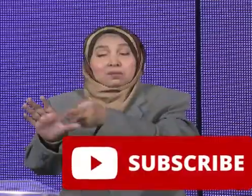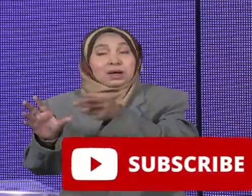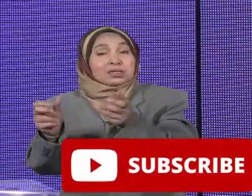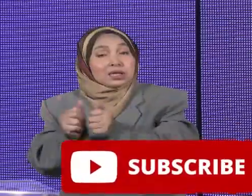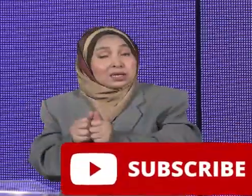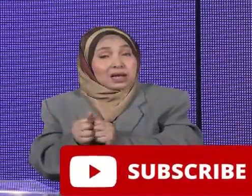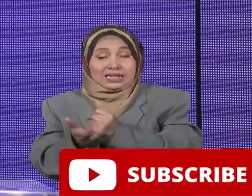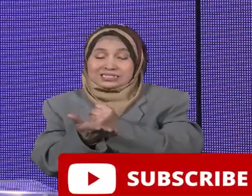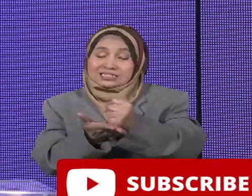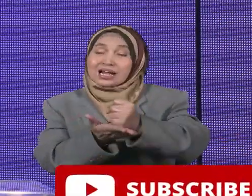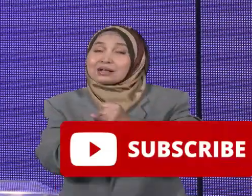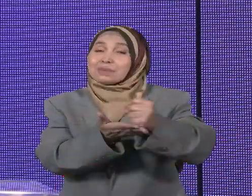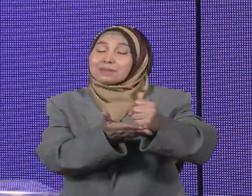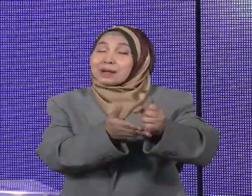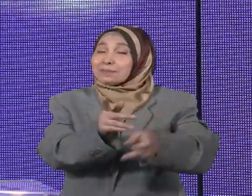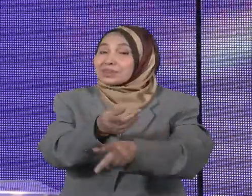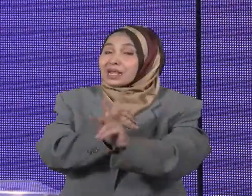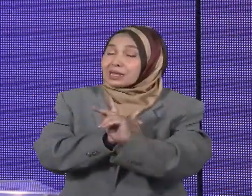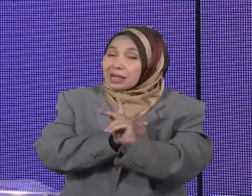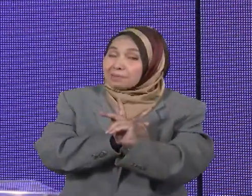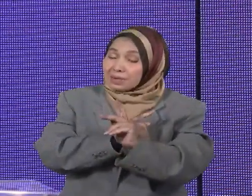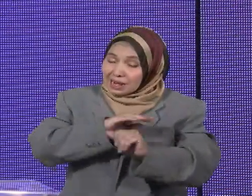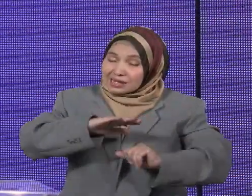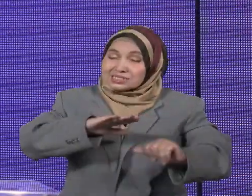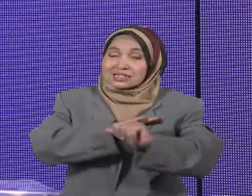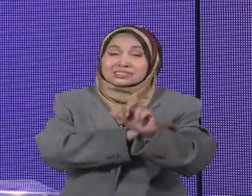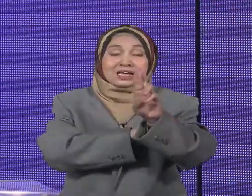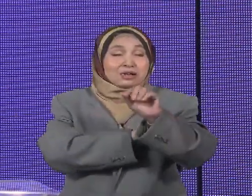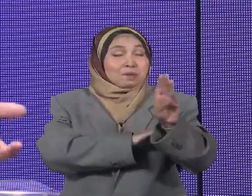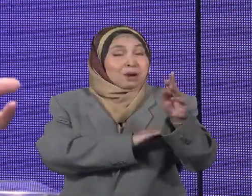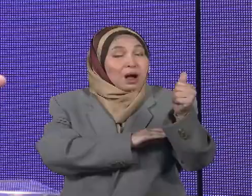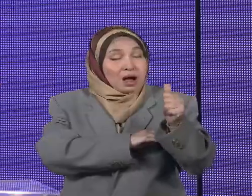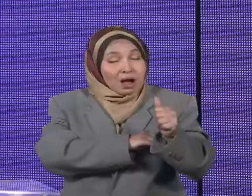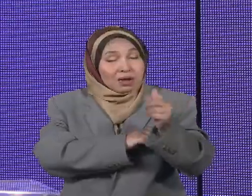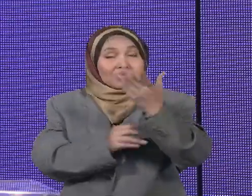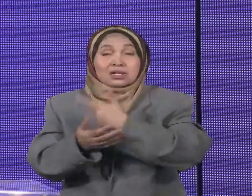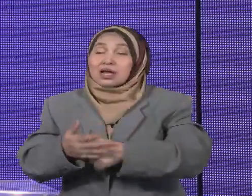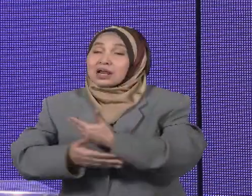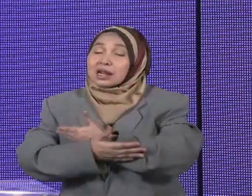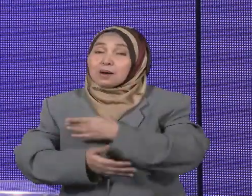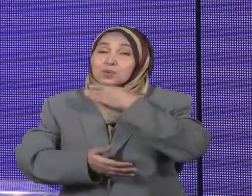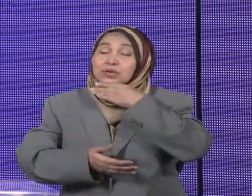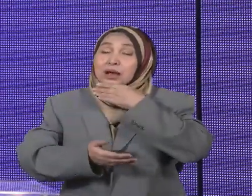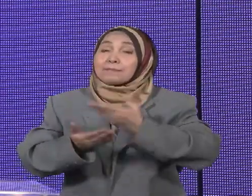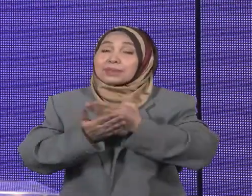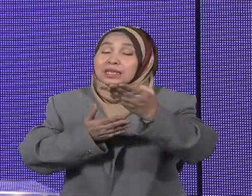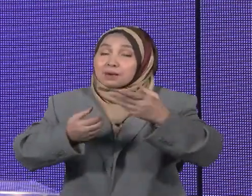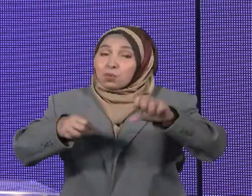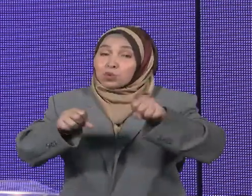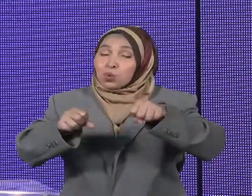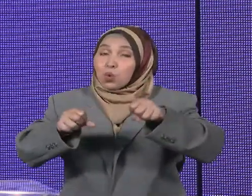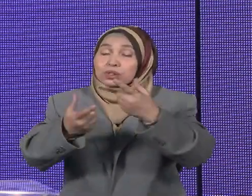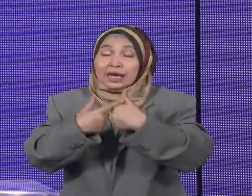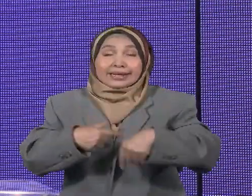kad kredit ke, dengan pinjaman yang berasaskan ribawi, ya, anak-anak muda kan, beli motor daripada kedai